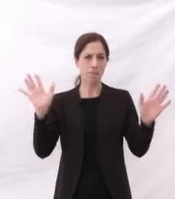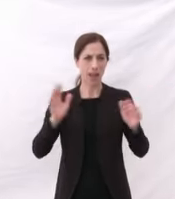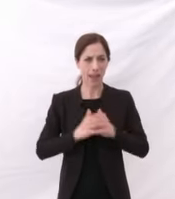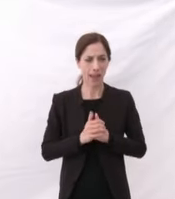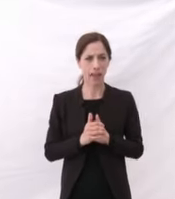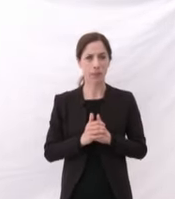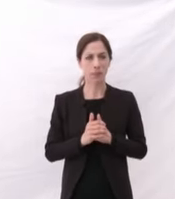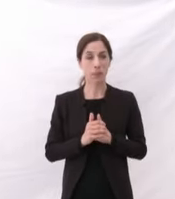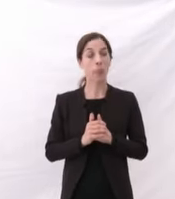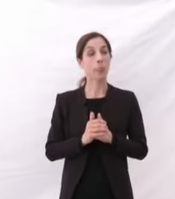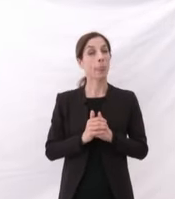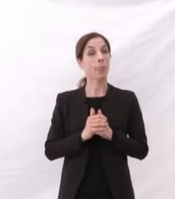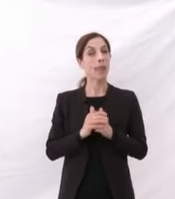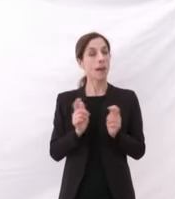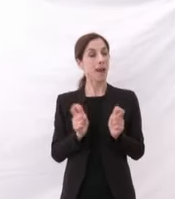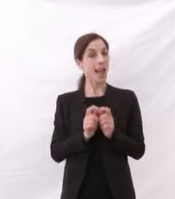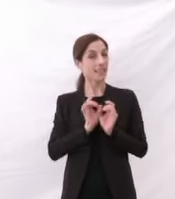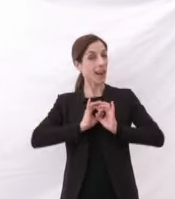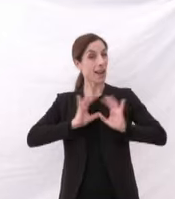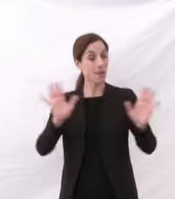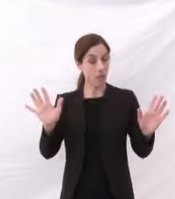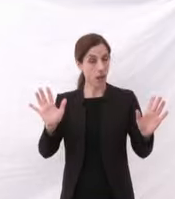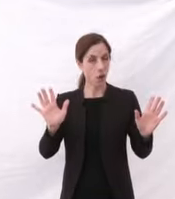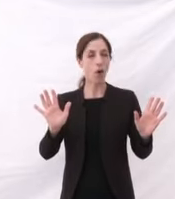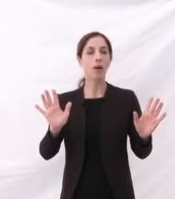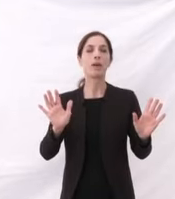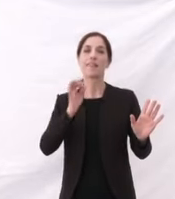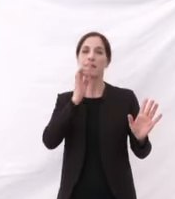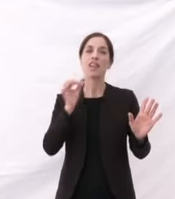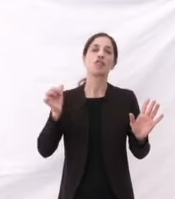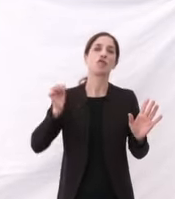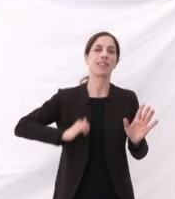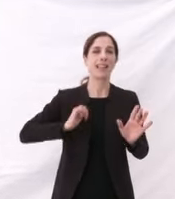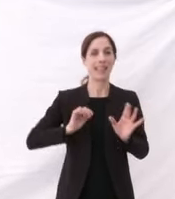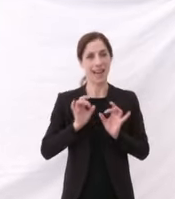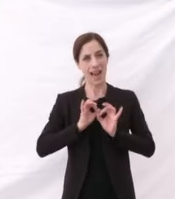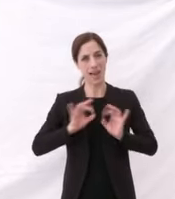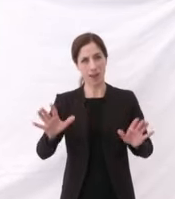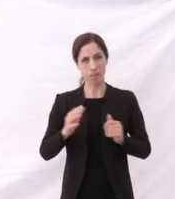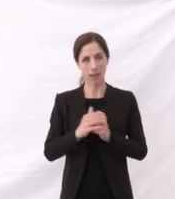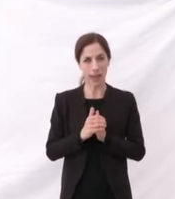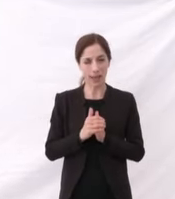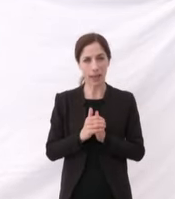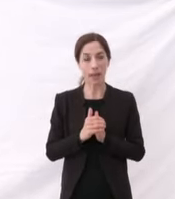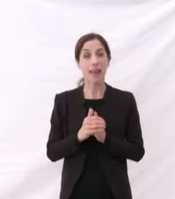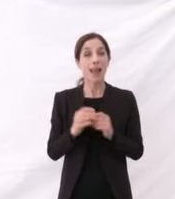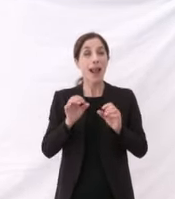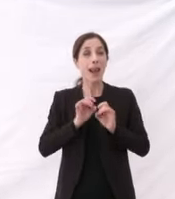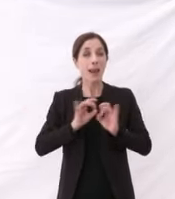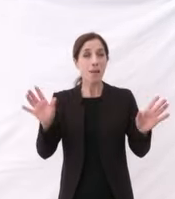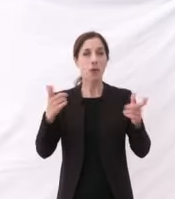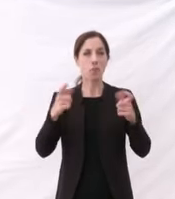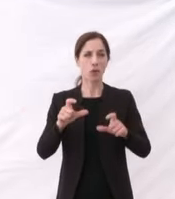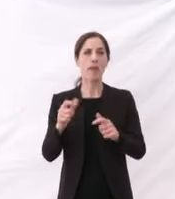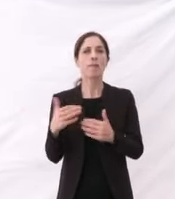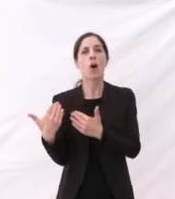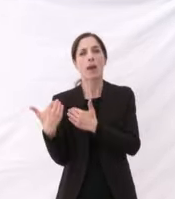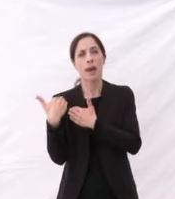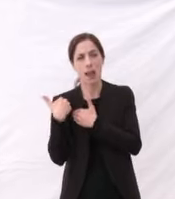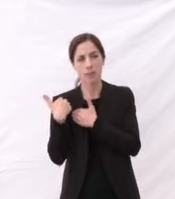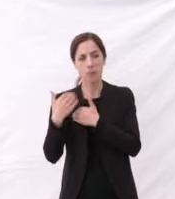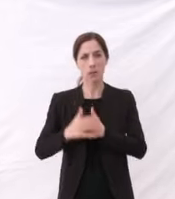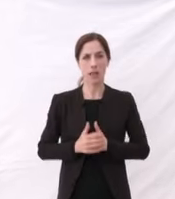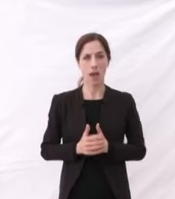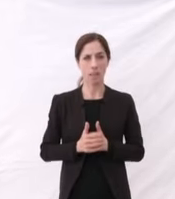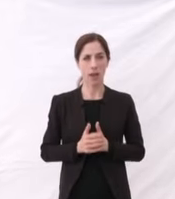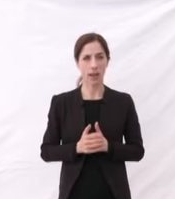paese libero con cittadini liberi, liberi perché responsabili, liberi